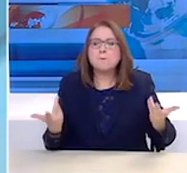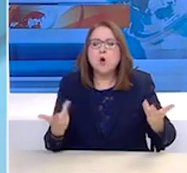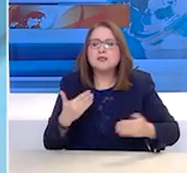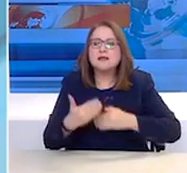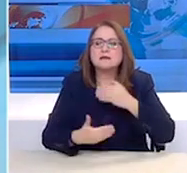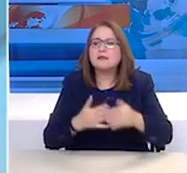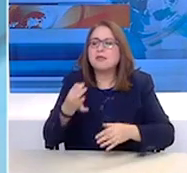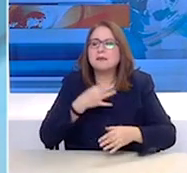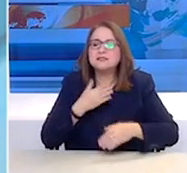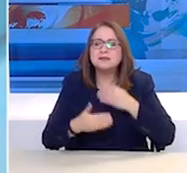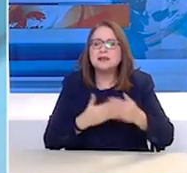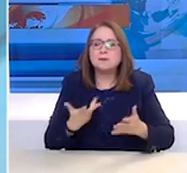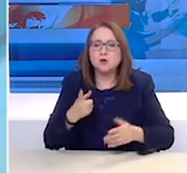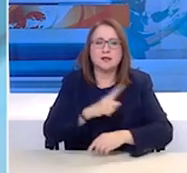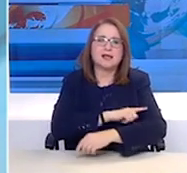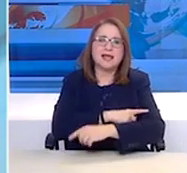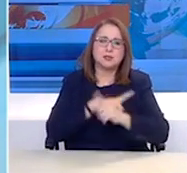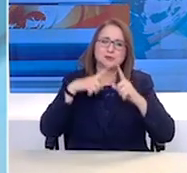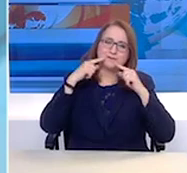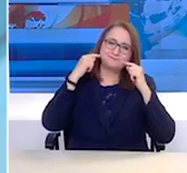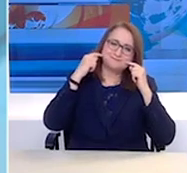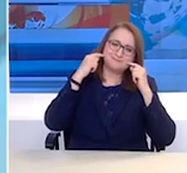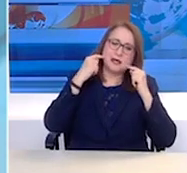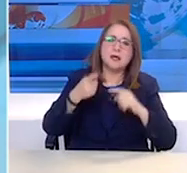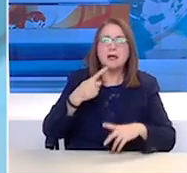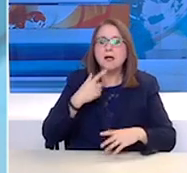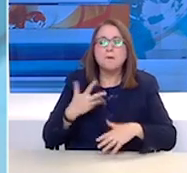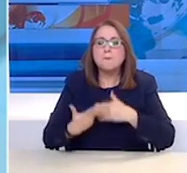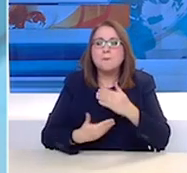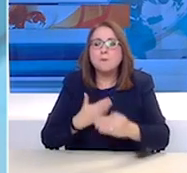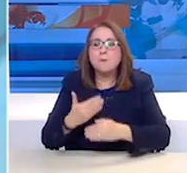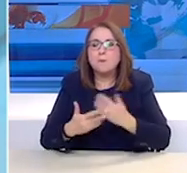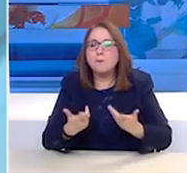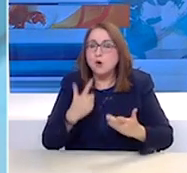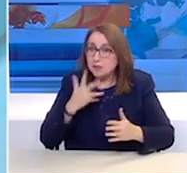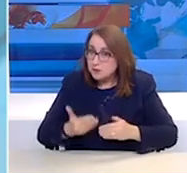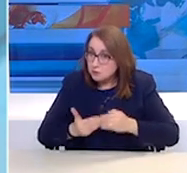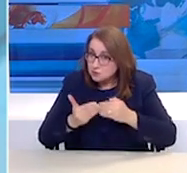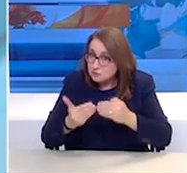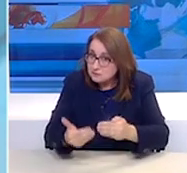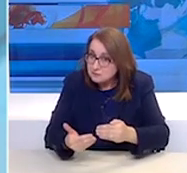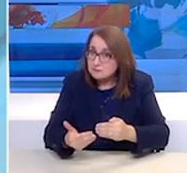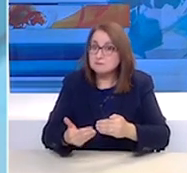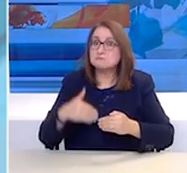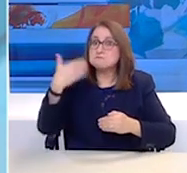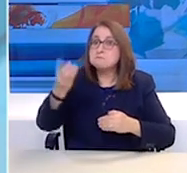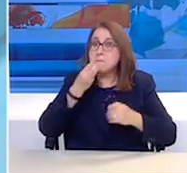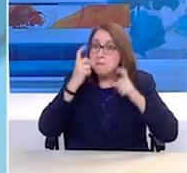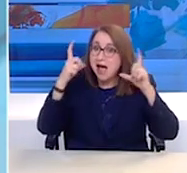νόσος? Ενδέχεται να παραταθεί η καραντίνα ως τα μέσα Μαΐου, όπως έγινε με τις πτήσεις σε 6 χώρες εξωτερικού πριν από λίγη ώρα?